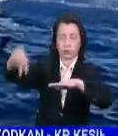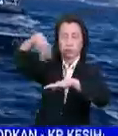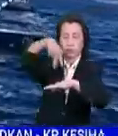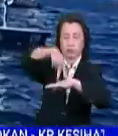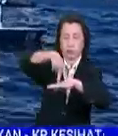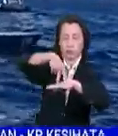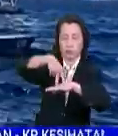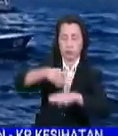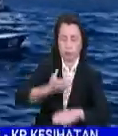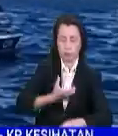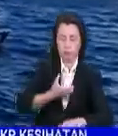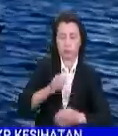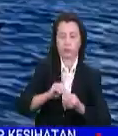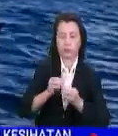menerusi pengingat Gangsa